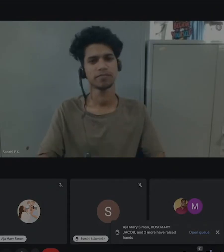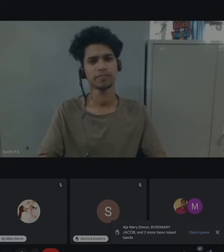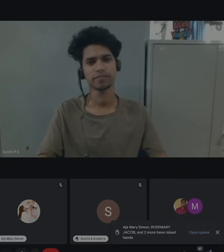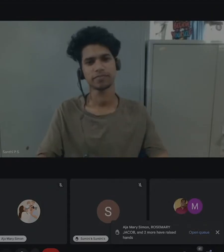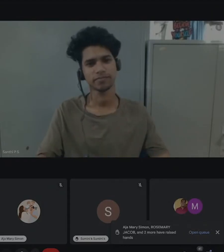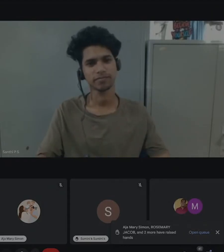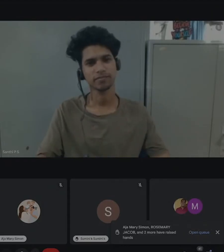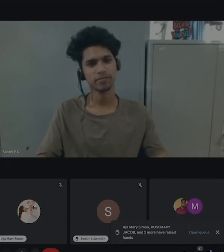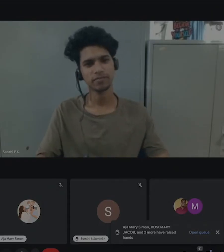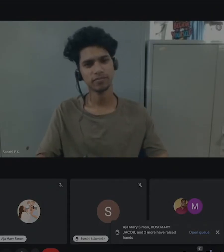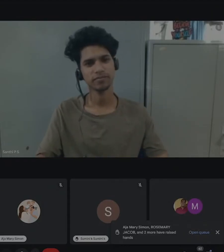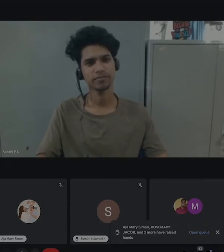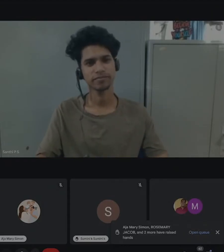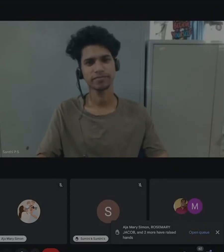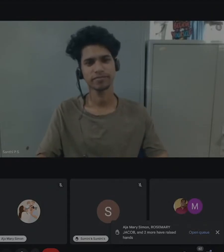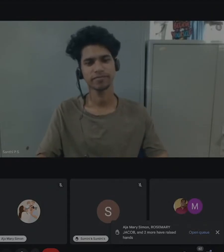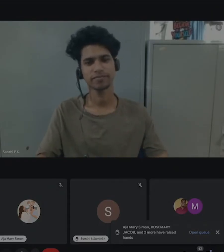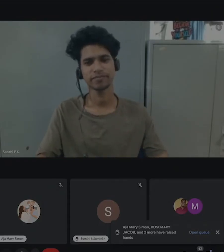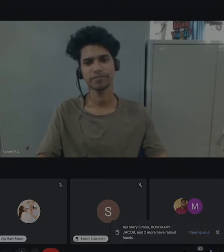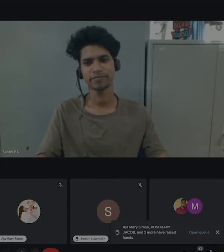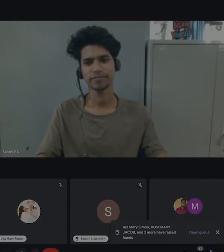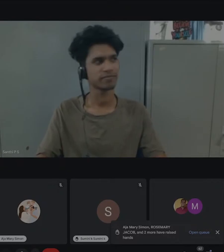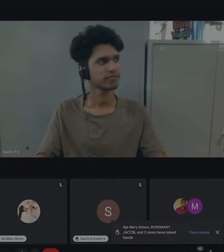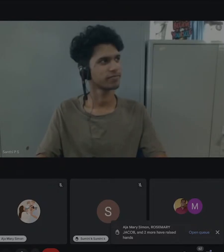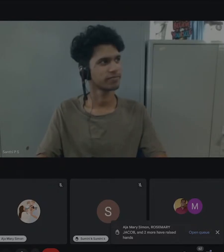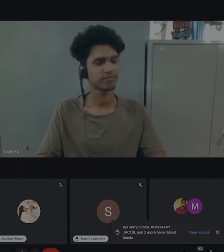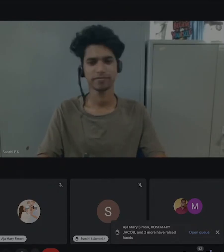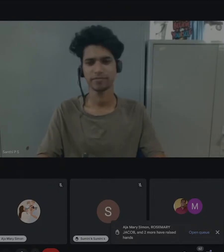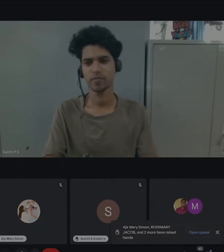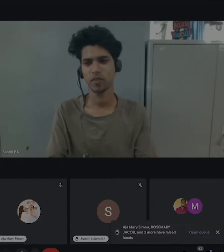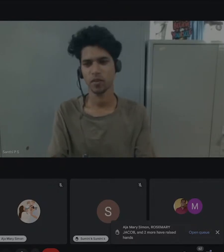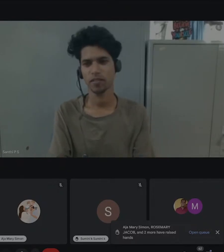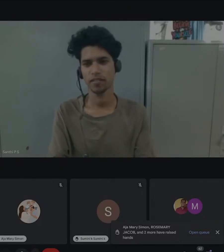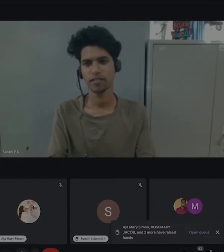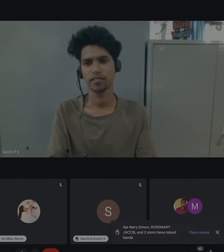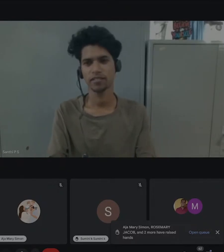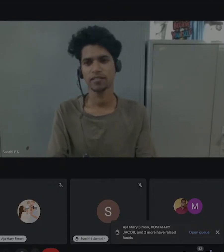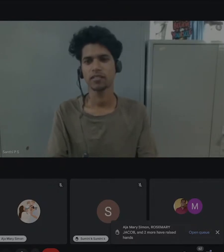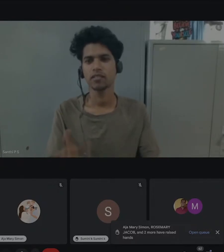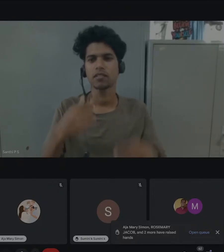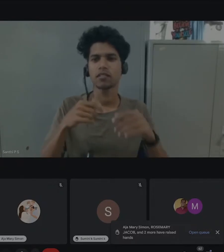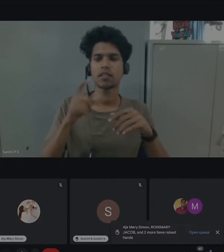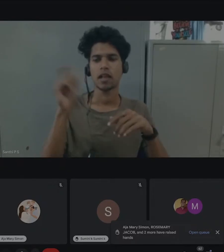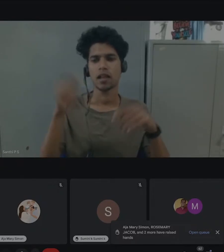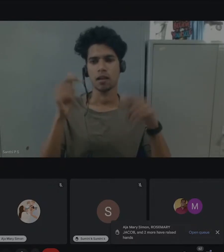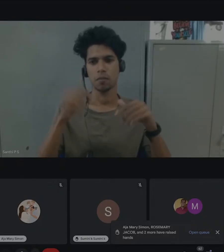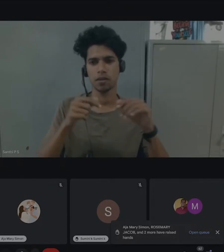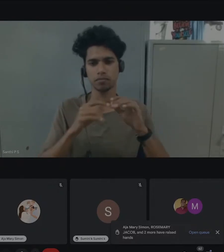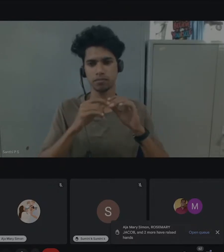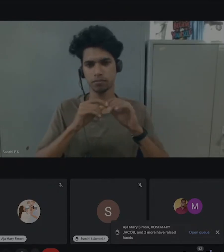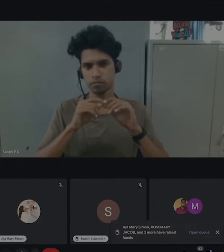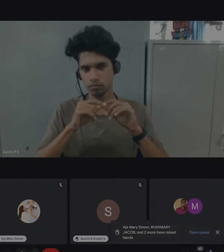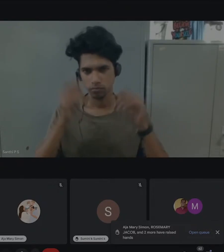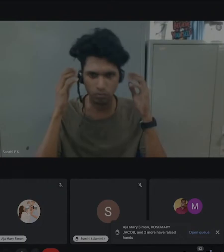ഒരു ചോദ്യം നമുക്ക് ചാറ്റ് ബോക്സിലുണ്ട്, സംസാരമായിട്ട് ബന്ധപ്പെട്ട ചോദ്യം തന്നെയാണ്. മോൻ ചോദിച്ചിരിക്കുന്നത്,